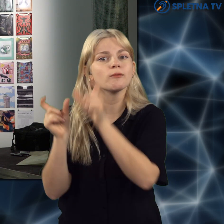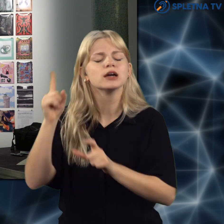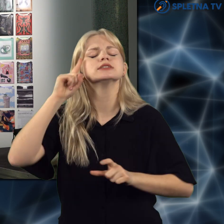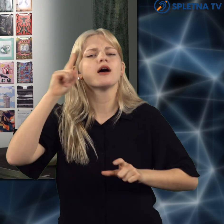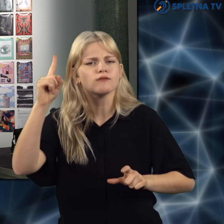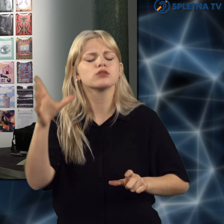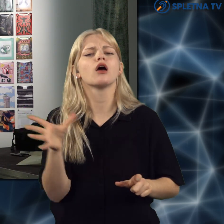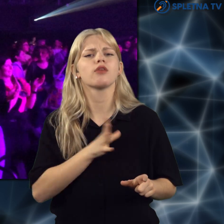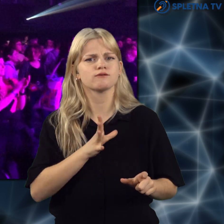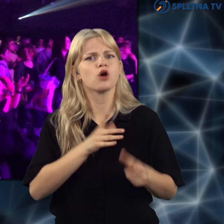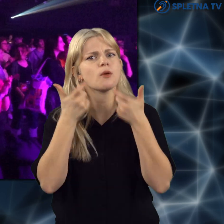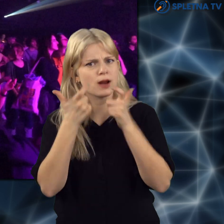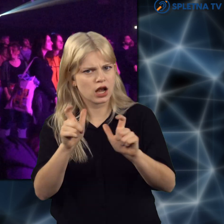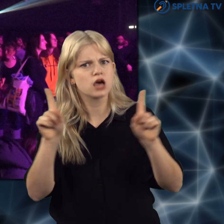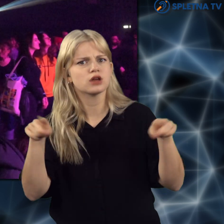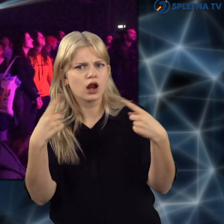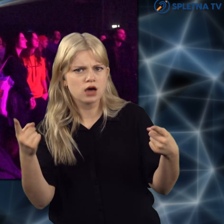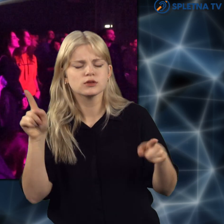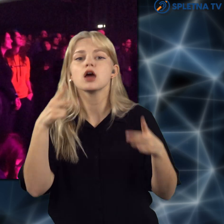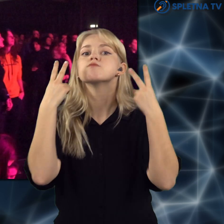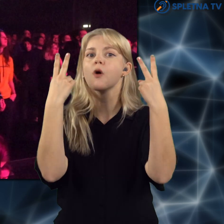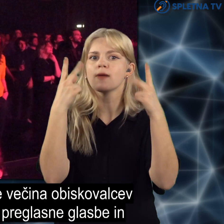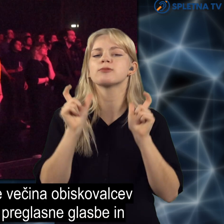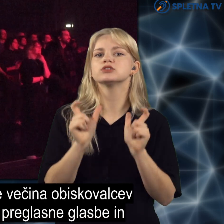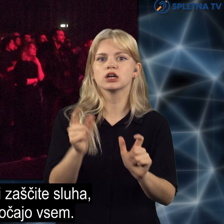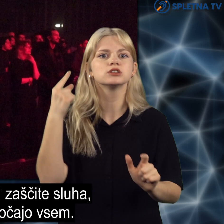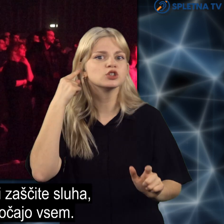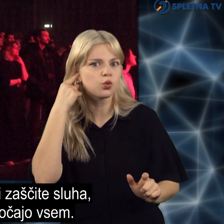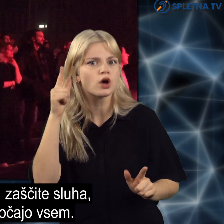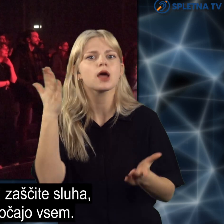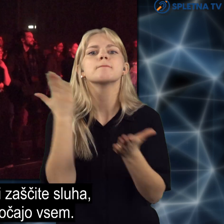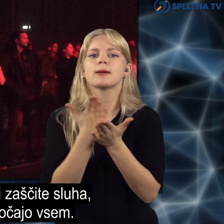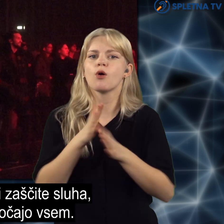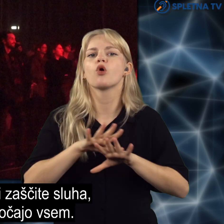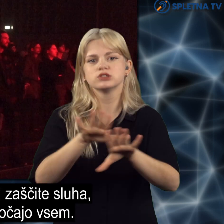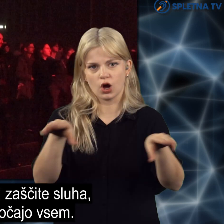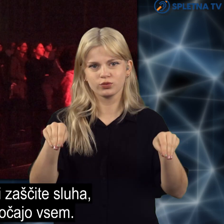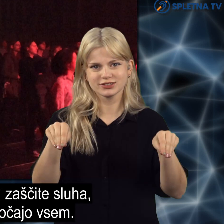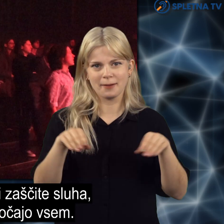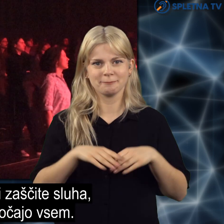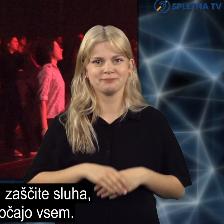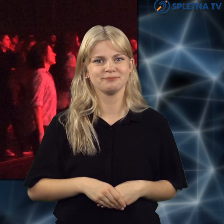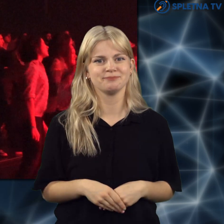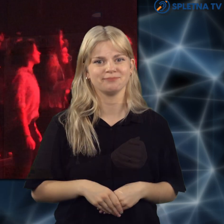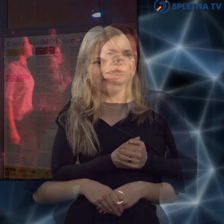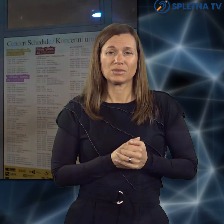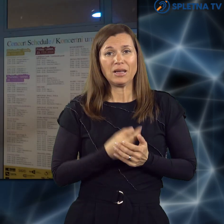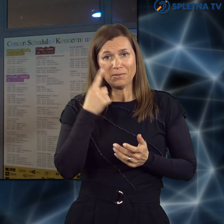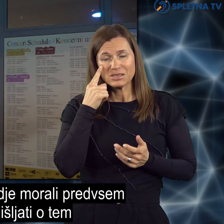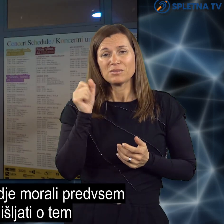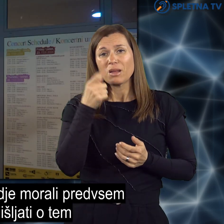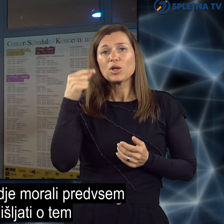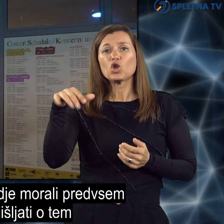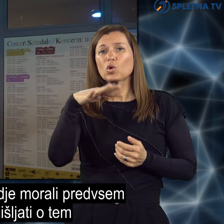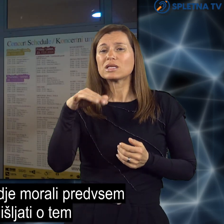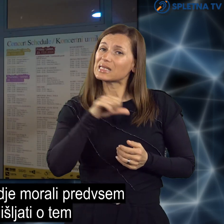večina obiskovalcev zaveda nevarnosti preglasne glasbe in pomembnosti zaščite sluha, ki jo priporočajo vsem. Zdi se mi, da